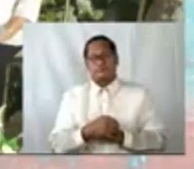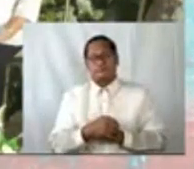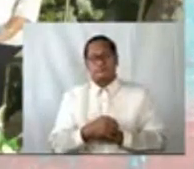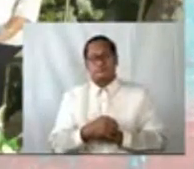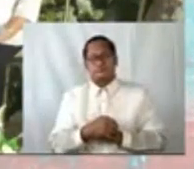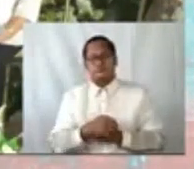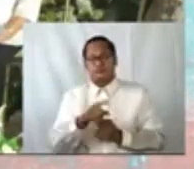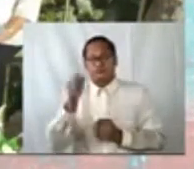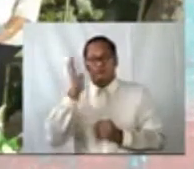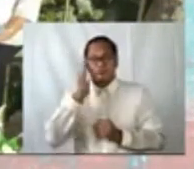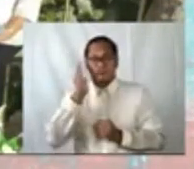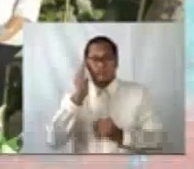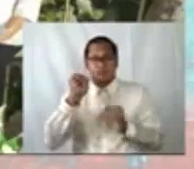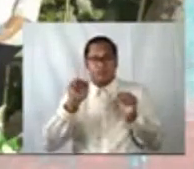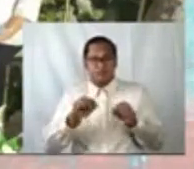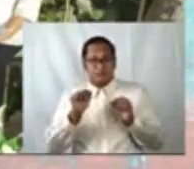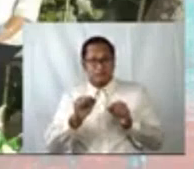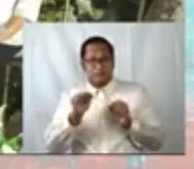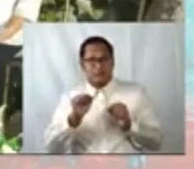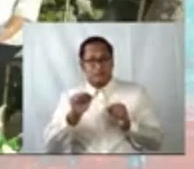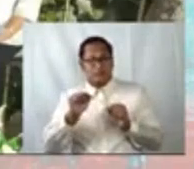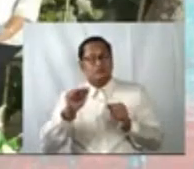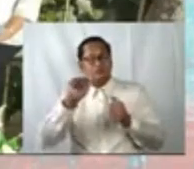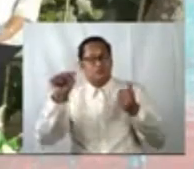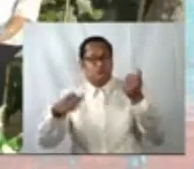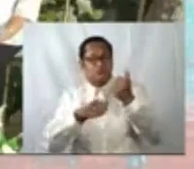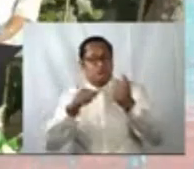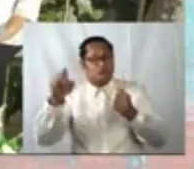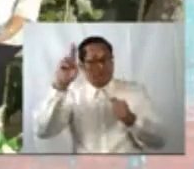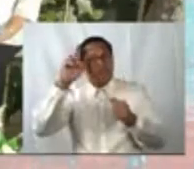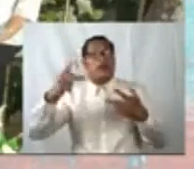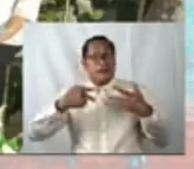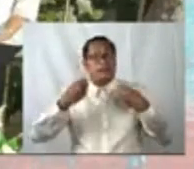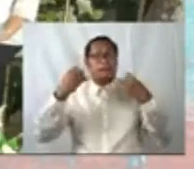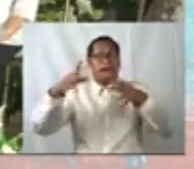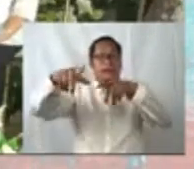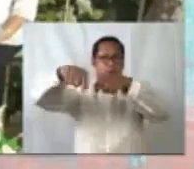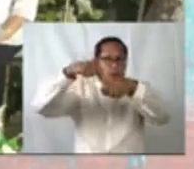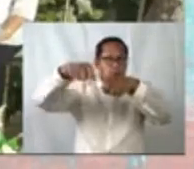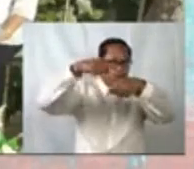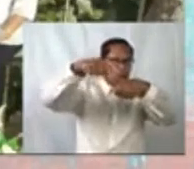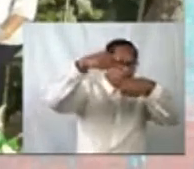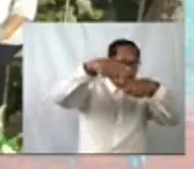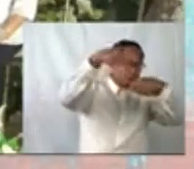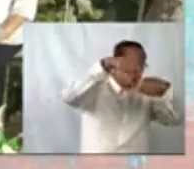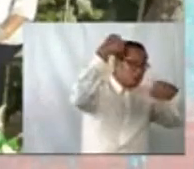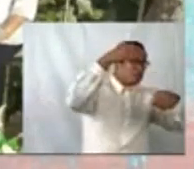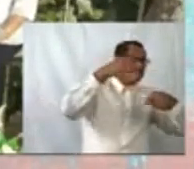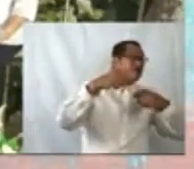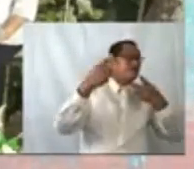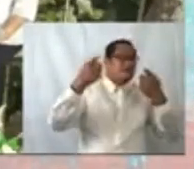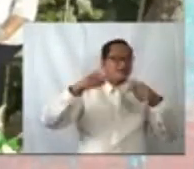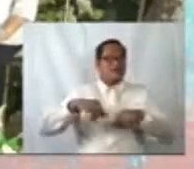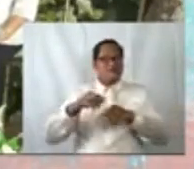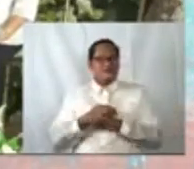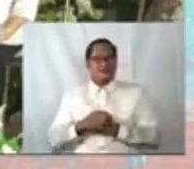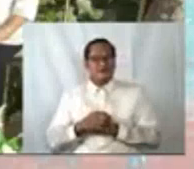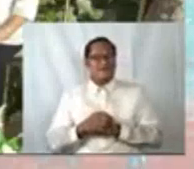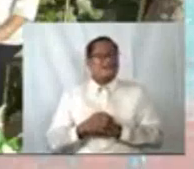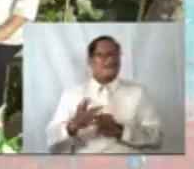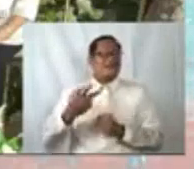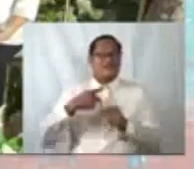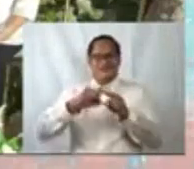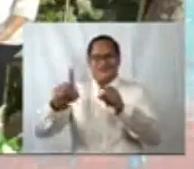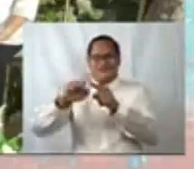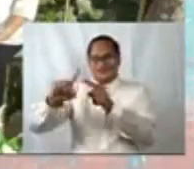ang posibilidad dyan, Yusek, maraming pilasan ng schedule na nangyari. Kasi iba-ibang lugar yung pinunta